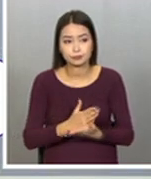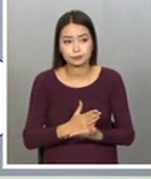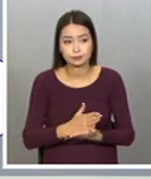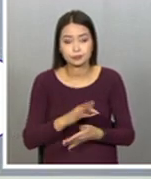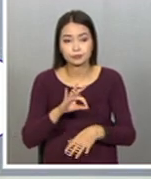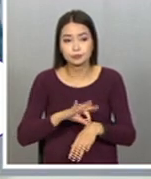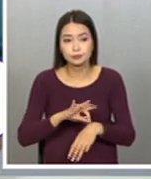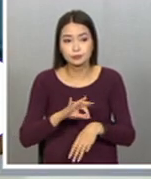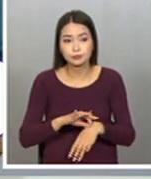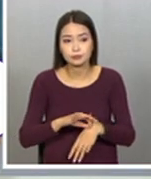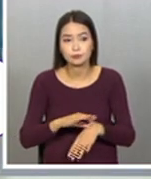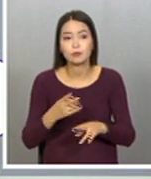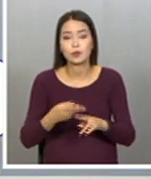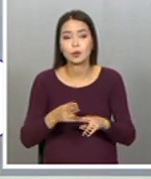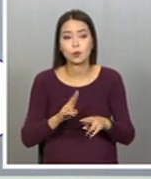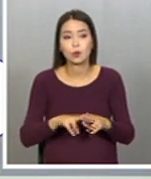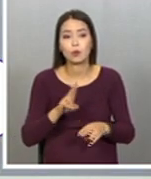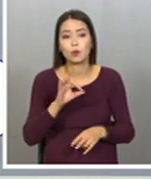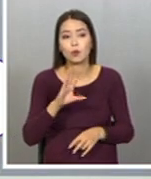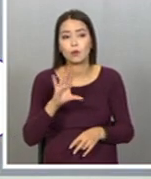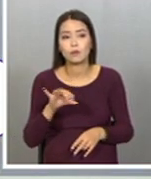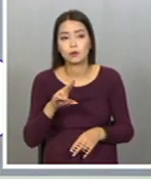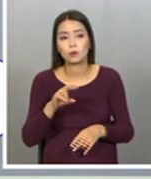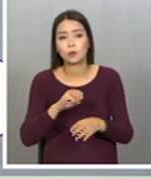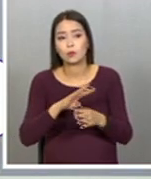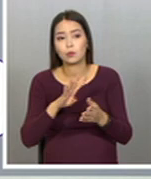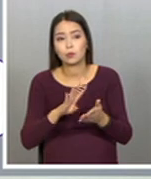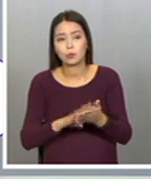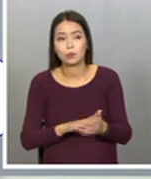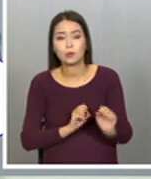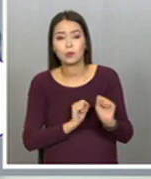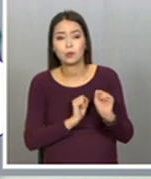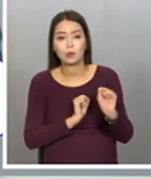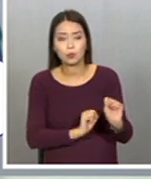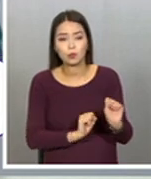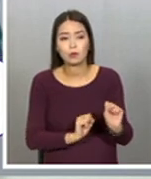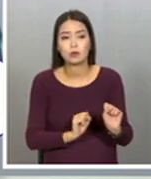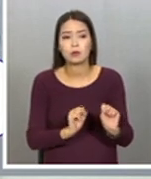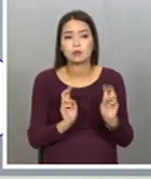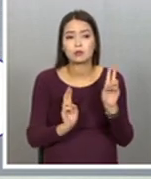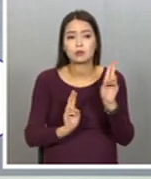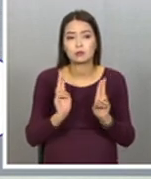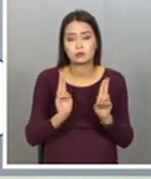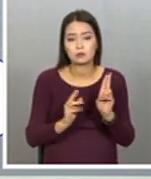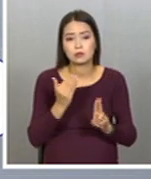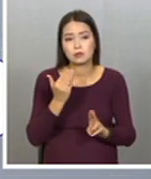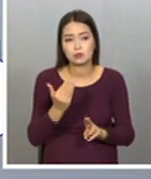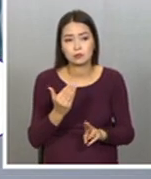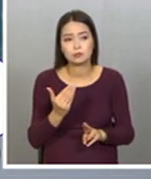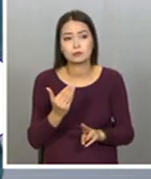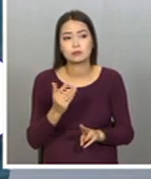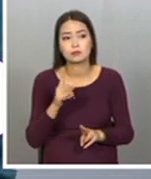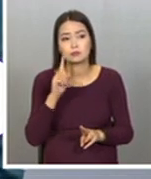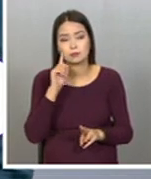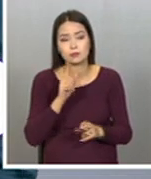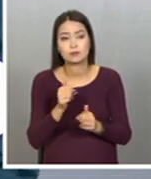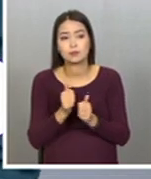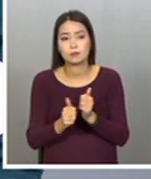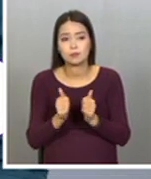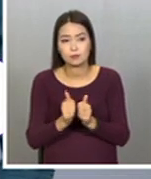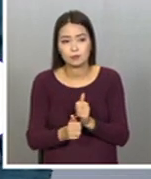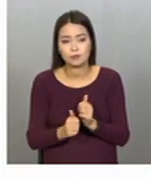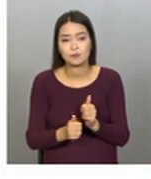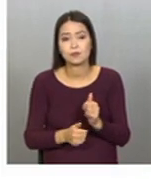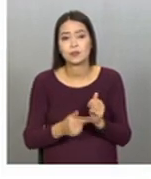Осы COVID-19-дан қорғану шараларын сіздер күнде естіп жүрсіздер. Мінекі ең